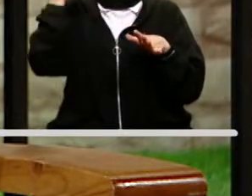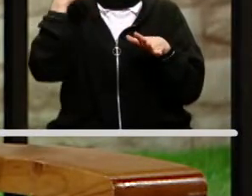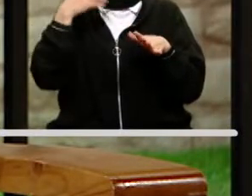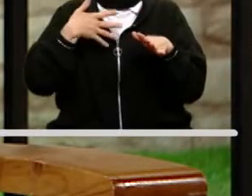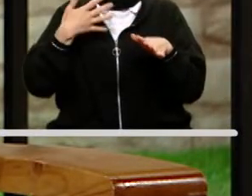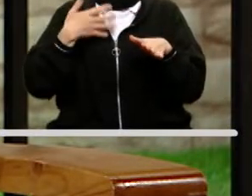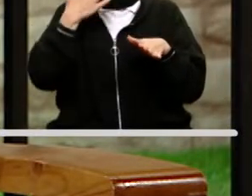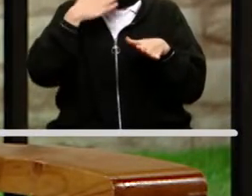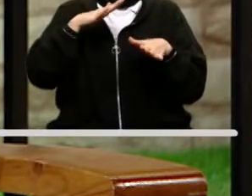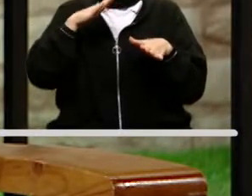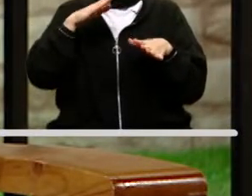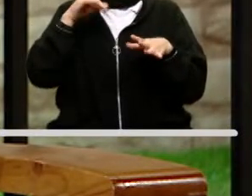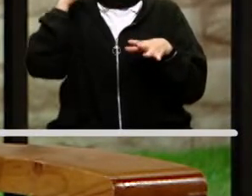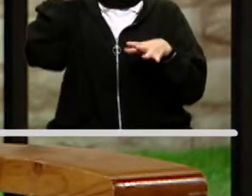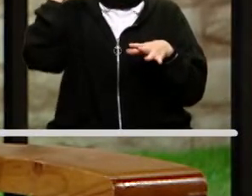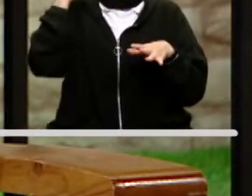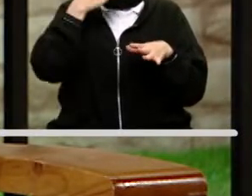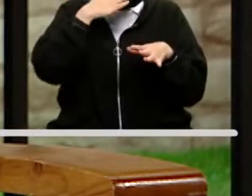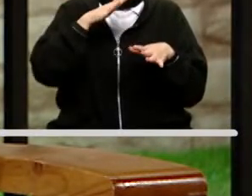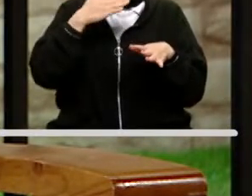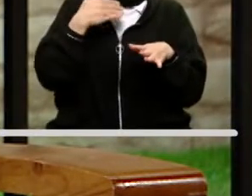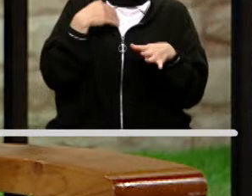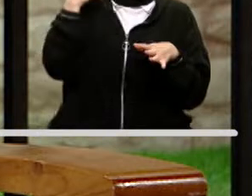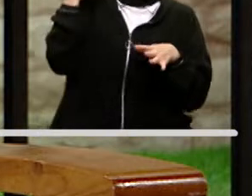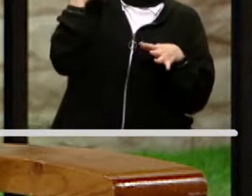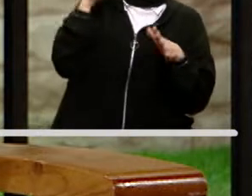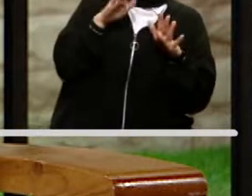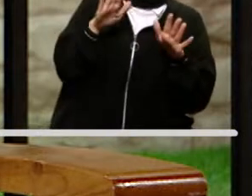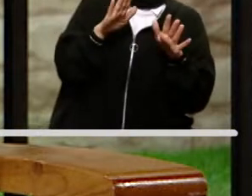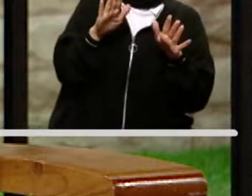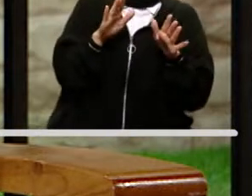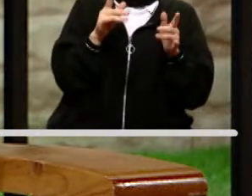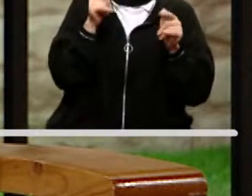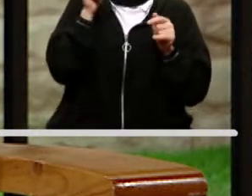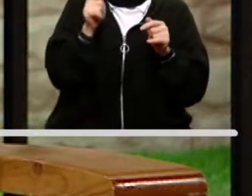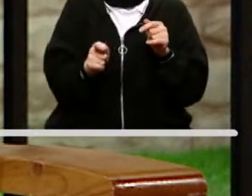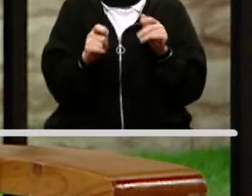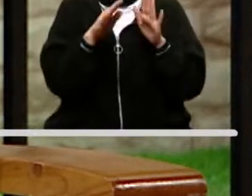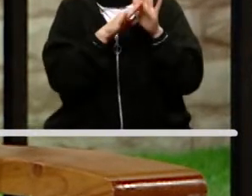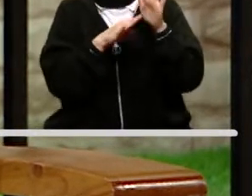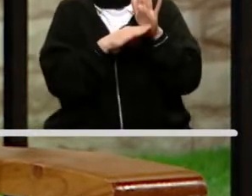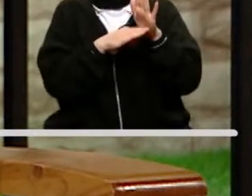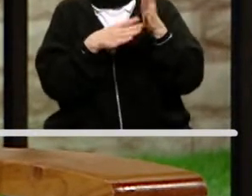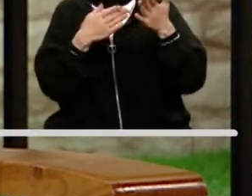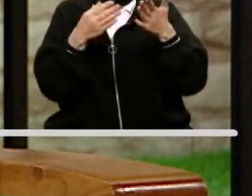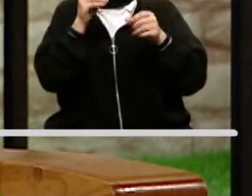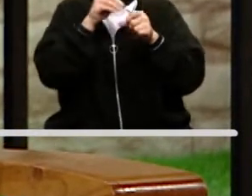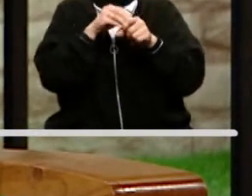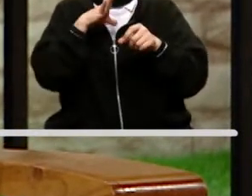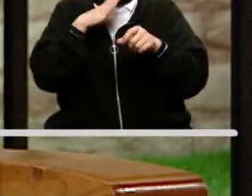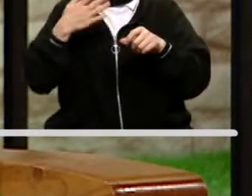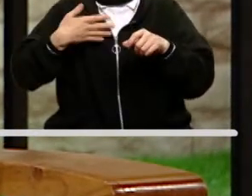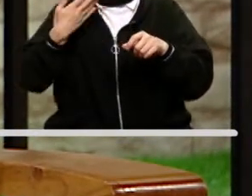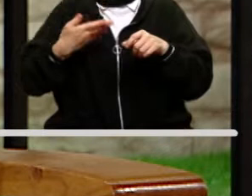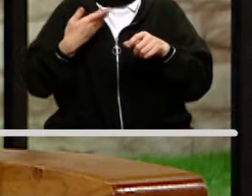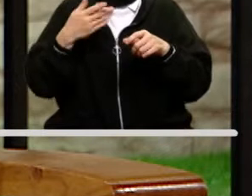yok. Ne hissettin? Ben düşünemem. Benim gerçekten hayatımın merkezindedir güzel. Öğrenme hala ve merak. Hala içinizde bir çocuk var, çok evet.